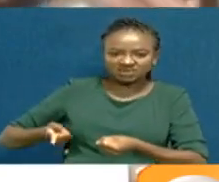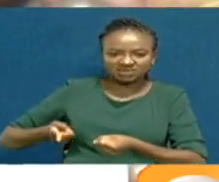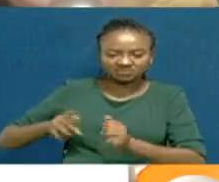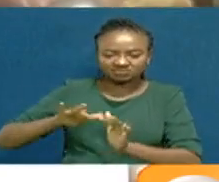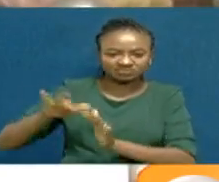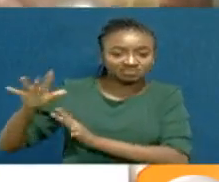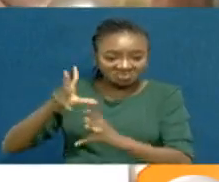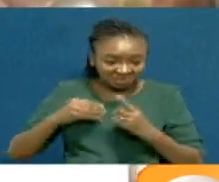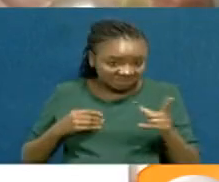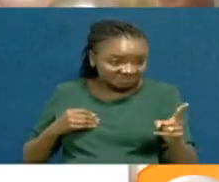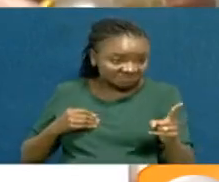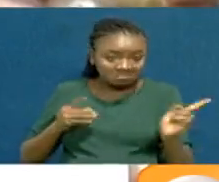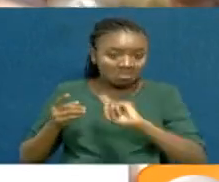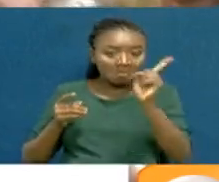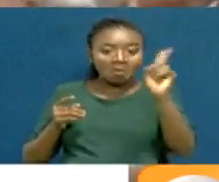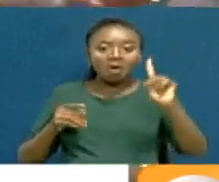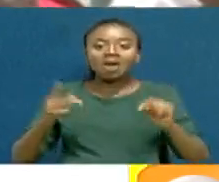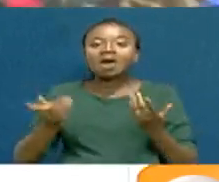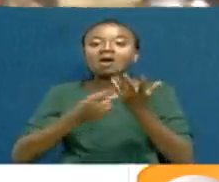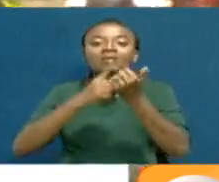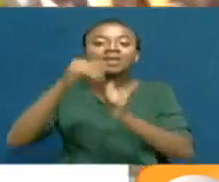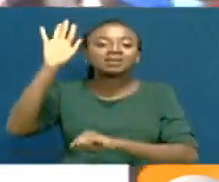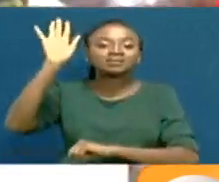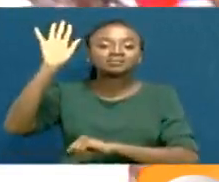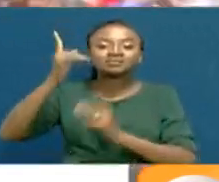wilbaro. Ndio nimekataa wilbaro ni wewe mkononi.